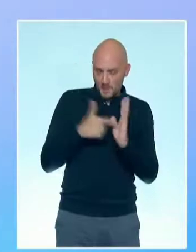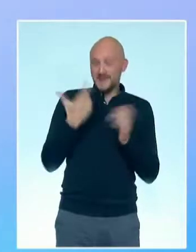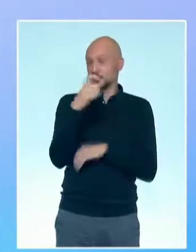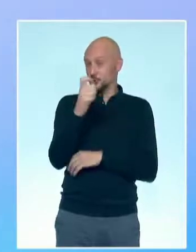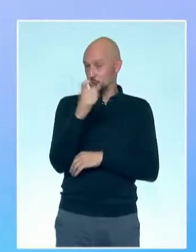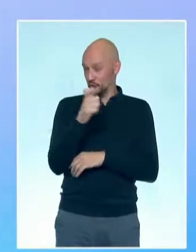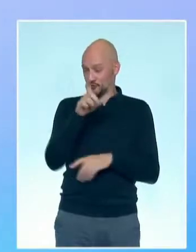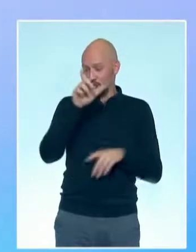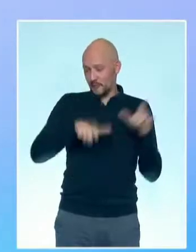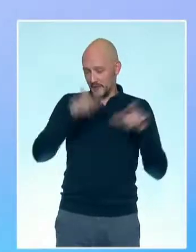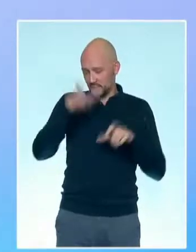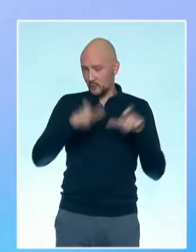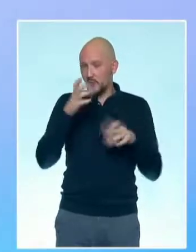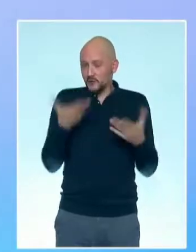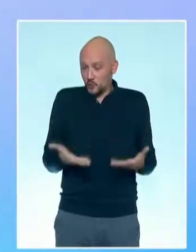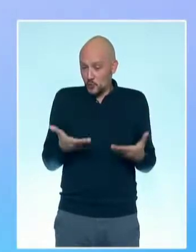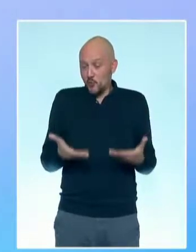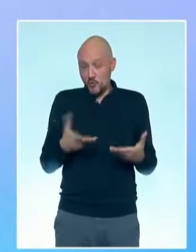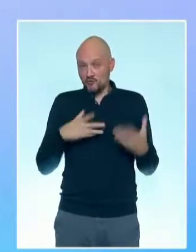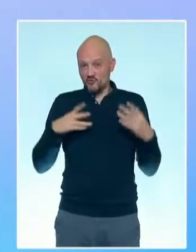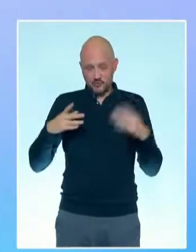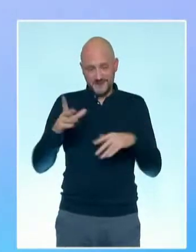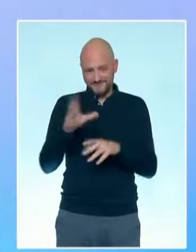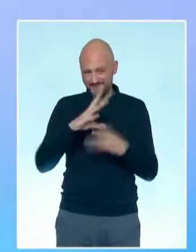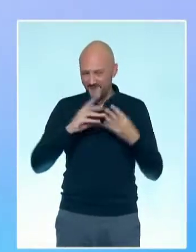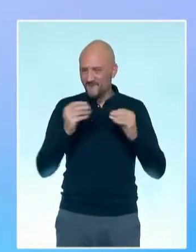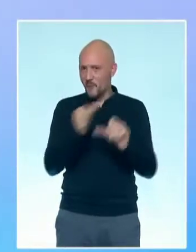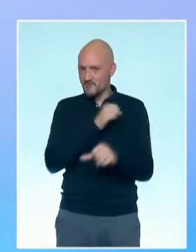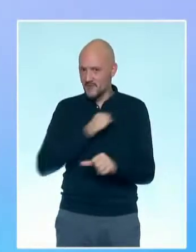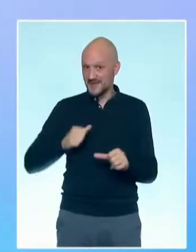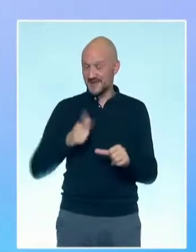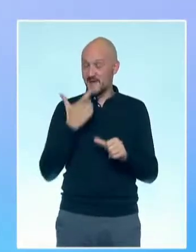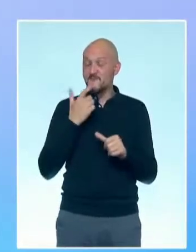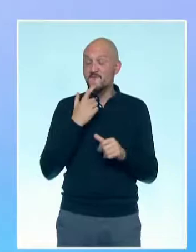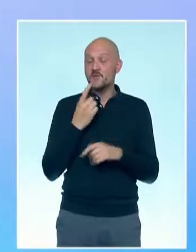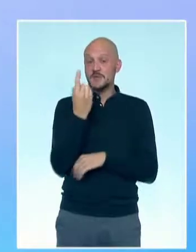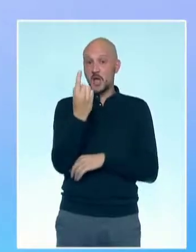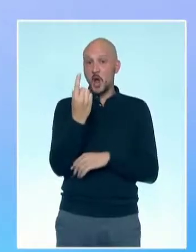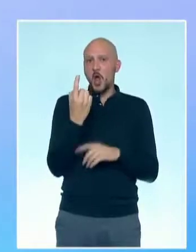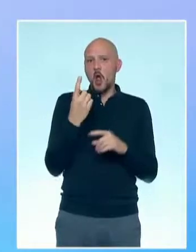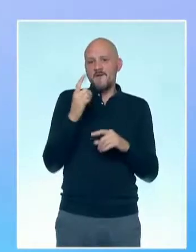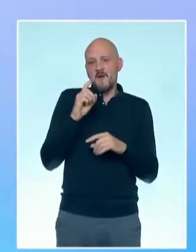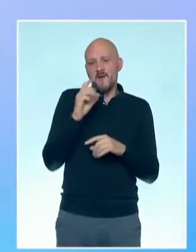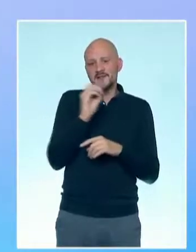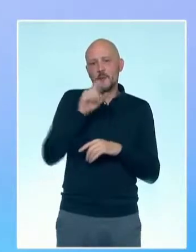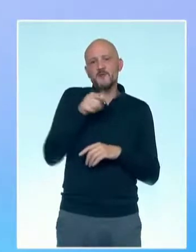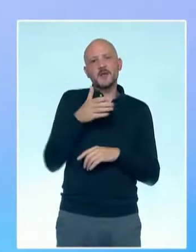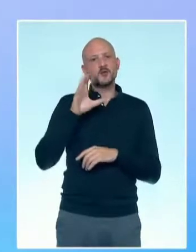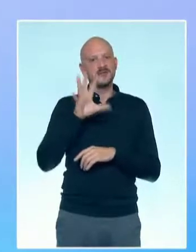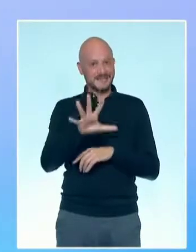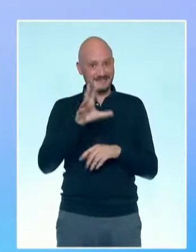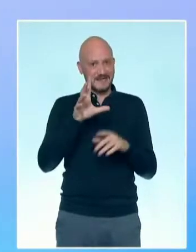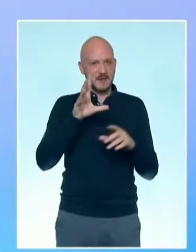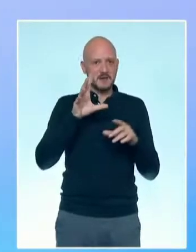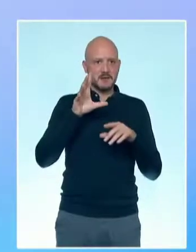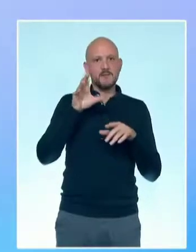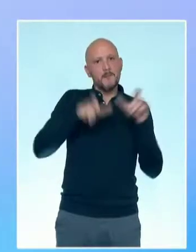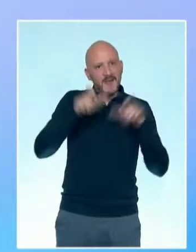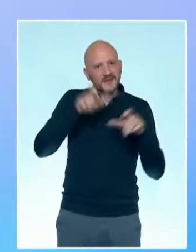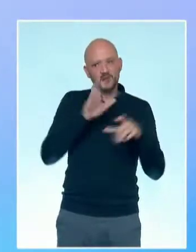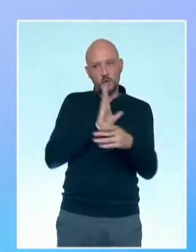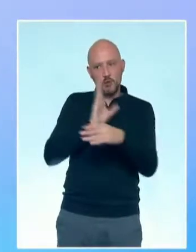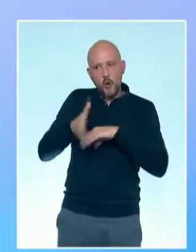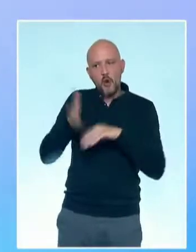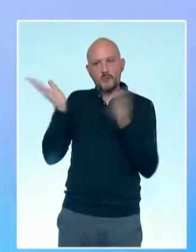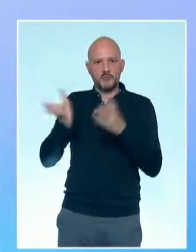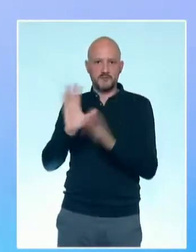d'une forme grave de Covid. C'est un nouveau patient qui rentre en réanimation dans notre pays toutes les 10 minutes. Il n'y a aucun vacciné là-dedans, ce que tu as dit, forme